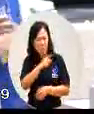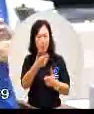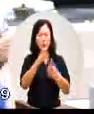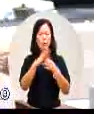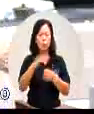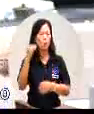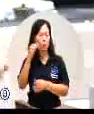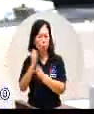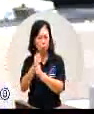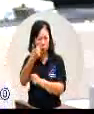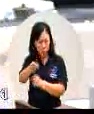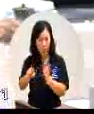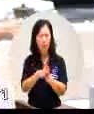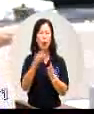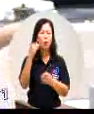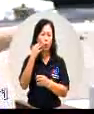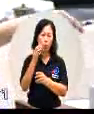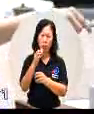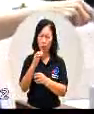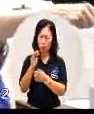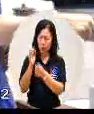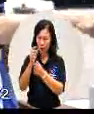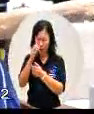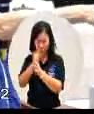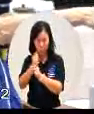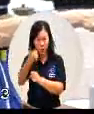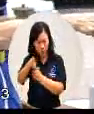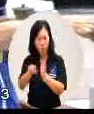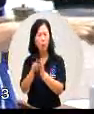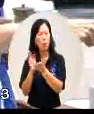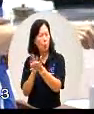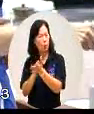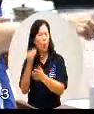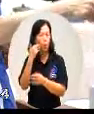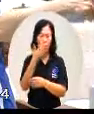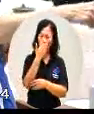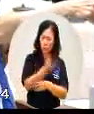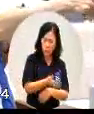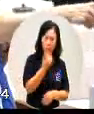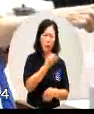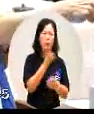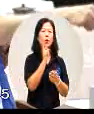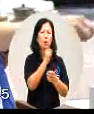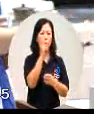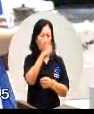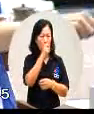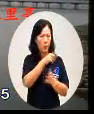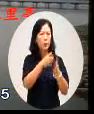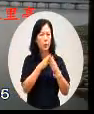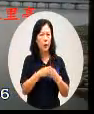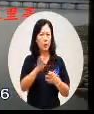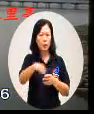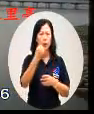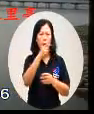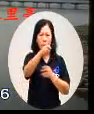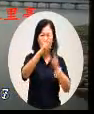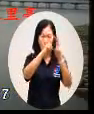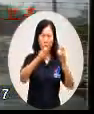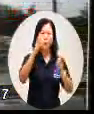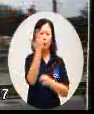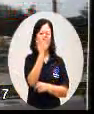学了，这料没成功的啦，自己就没成功。来看一个下一个雷春秋阁，这很漂亮，我你再下